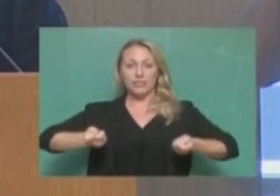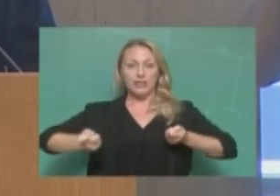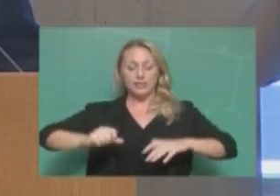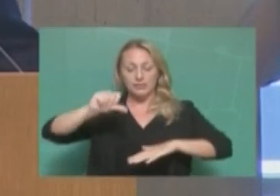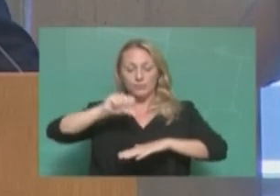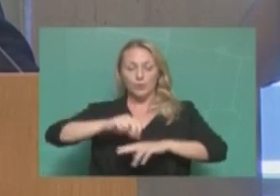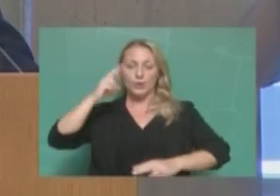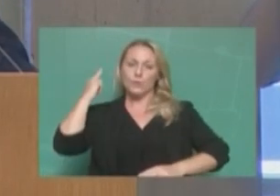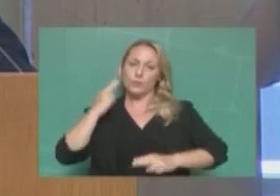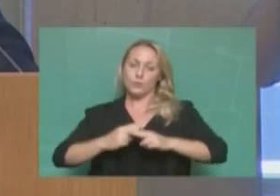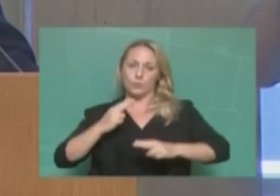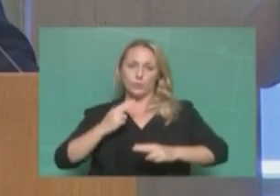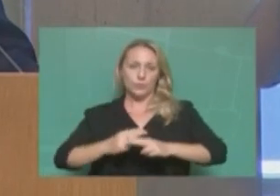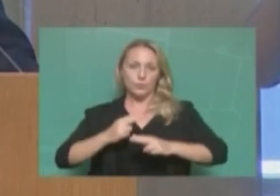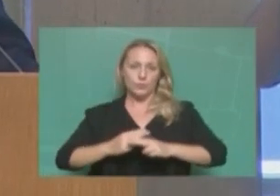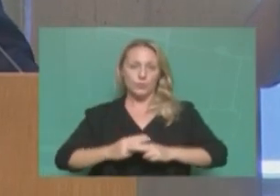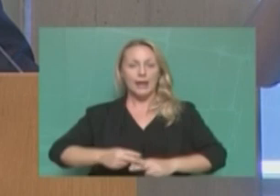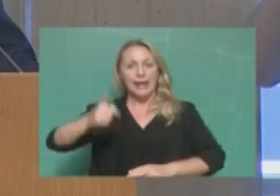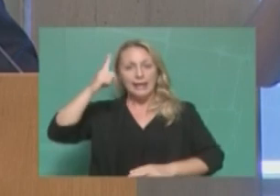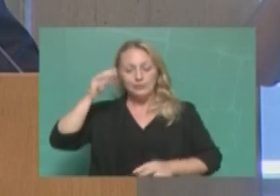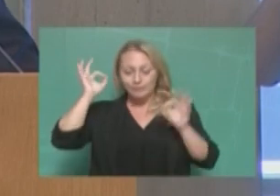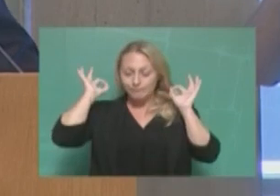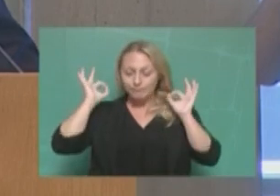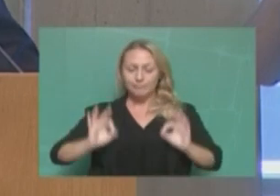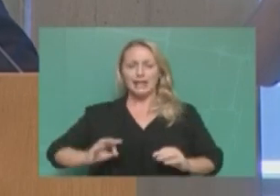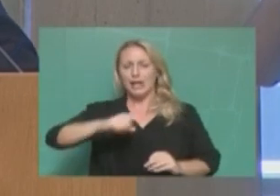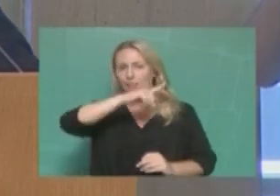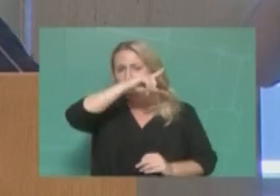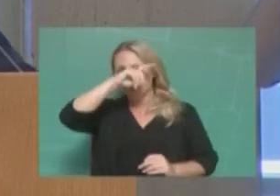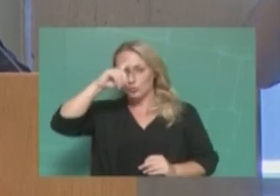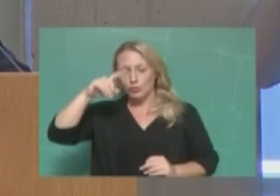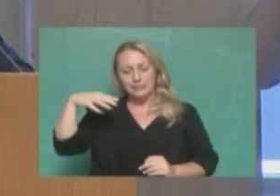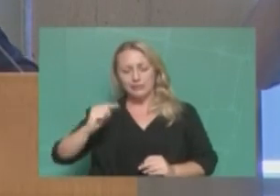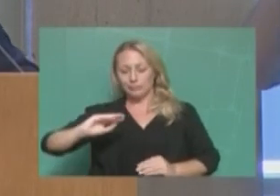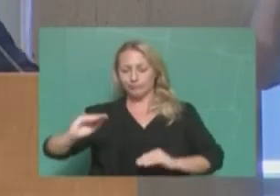πόλης, έχοντας πλήρη συνείδηση των δυσκολιών και των προκλήσεων.